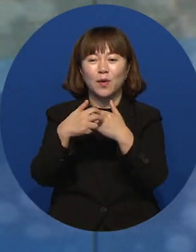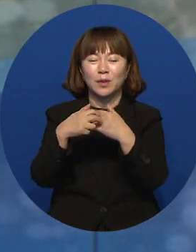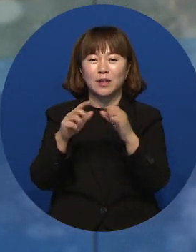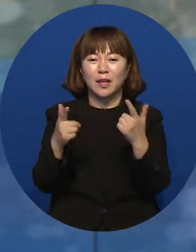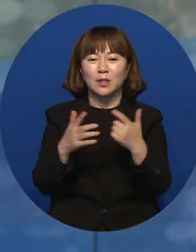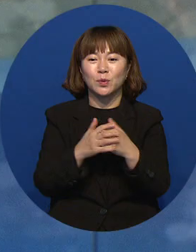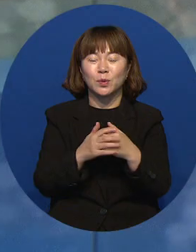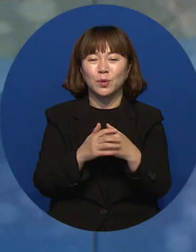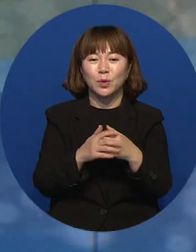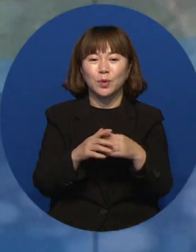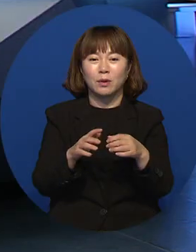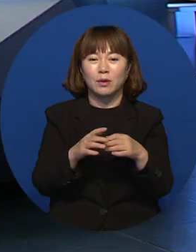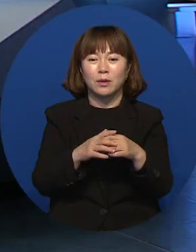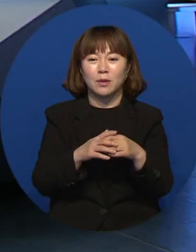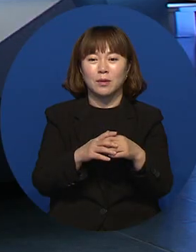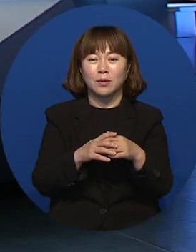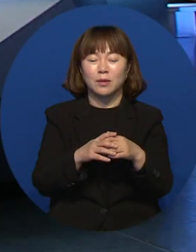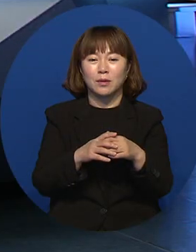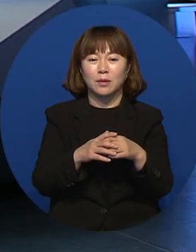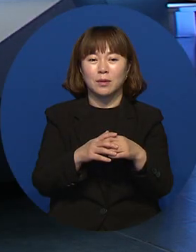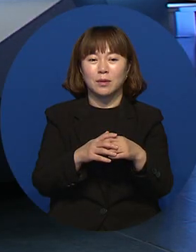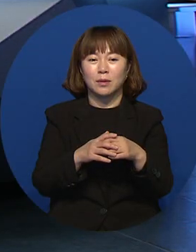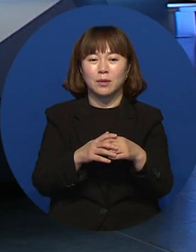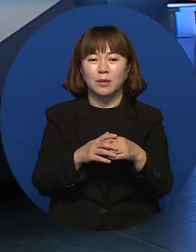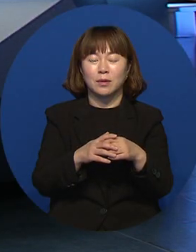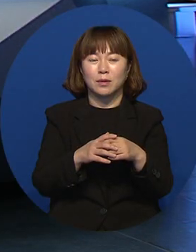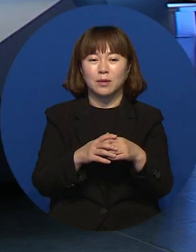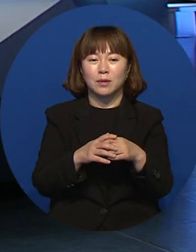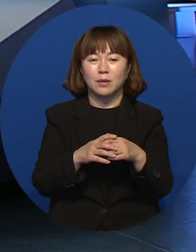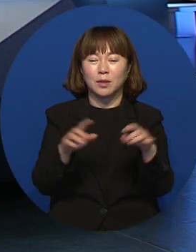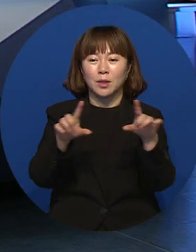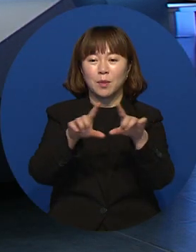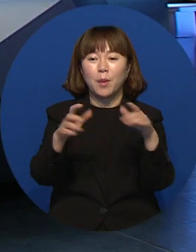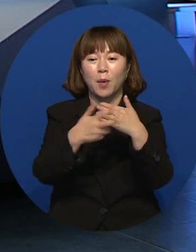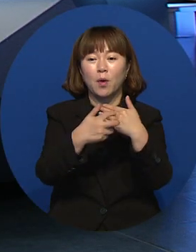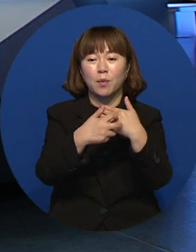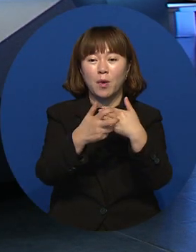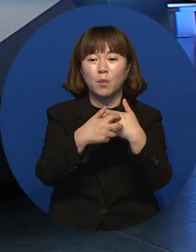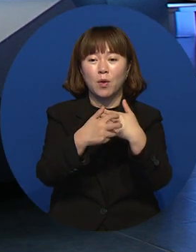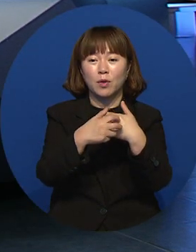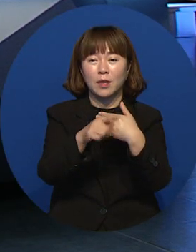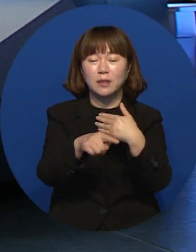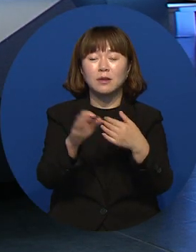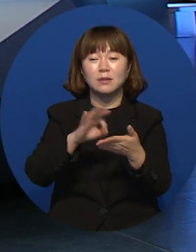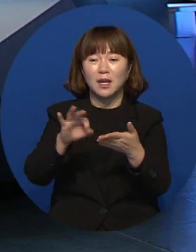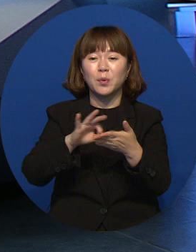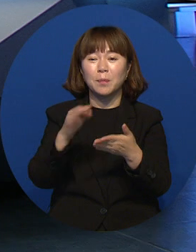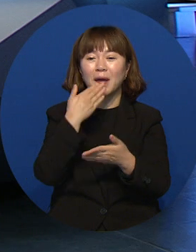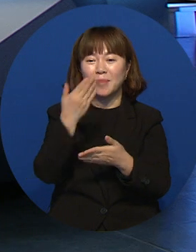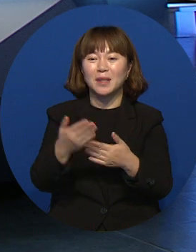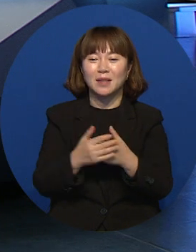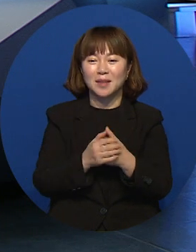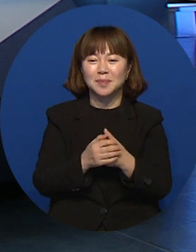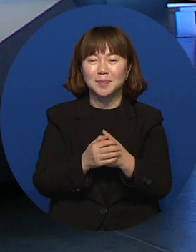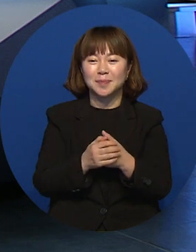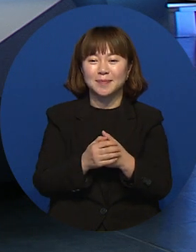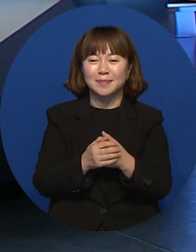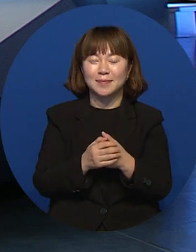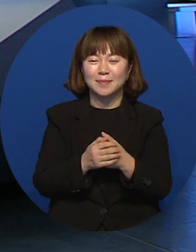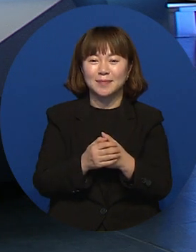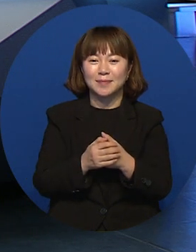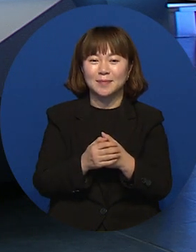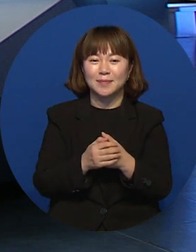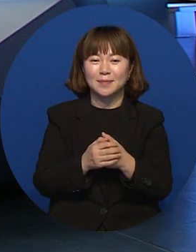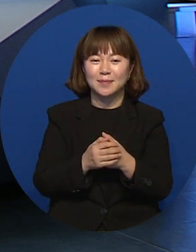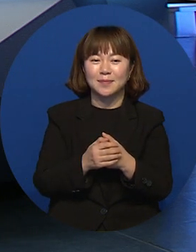그래서 병원 언제가 안되 거야 어 야 이건 아예 안되는건 학교 원 사용 가능합니다 라고 하는 것 역시 경실련 금빛 여장이 밑단에